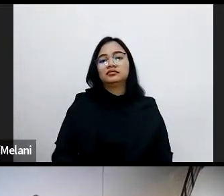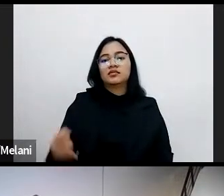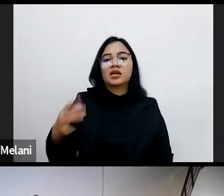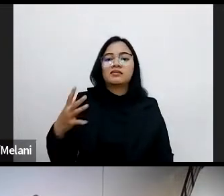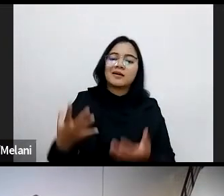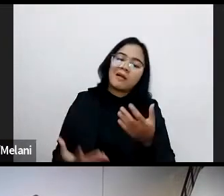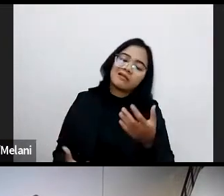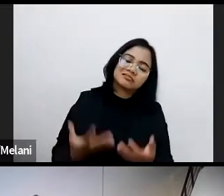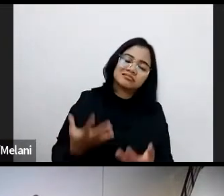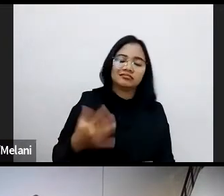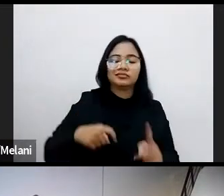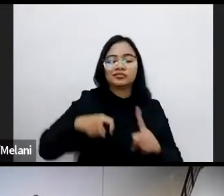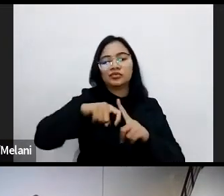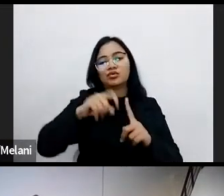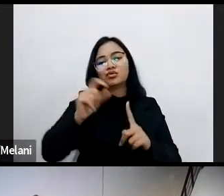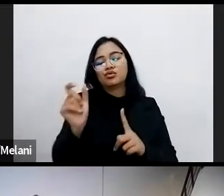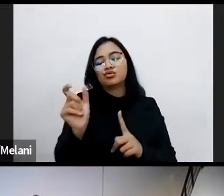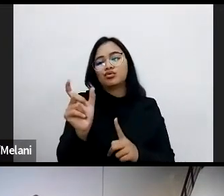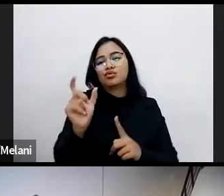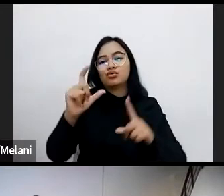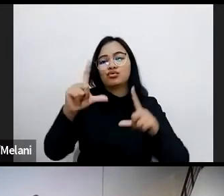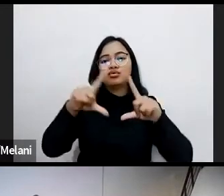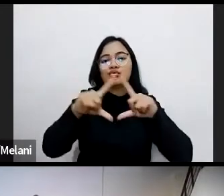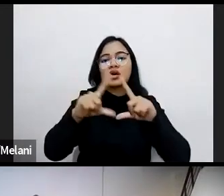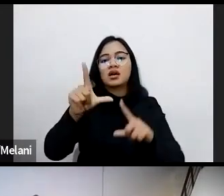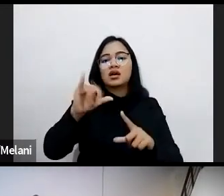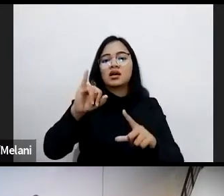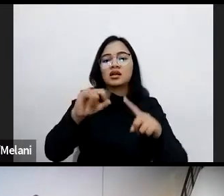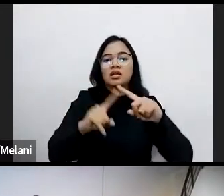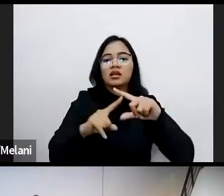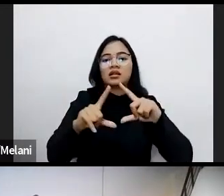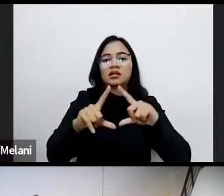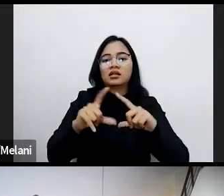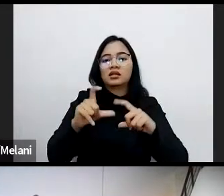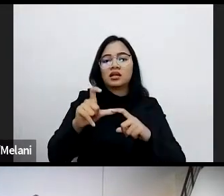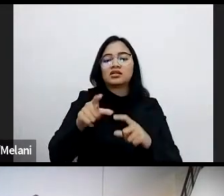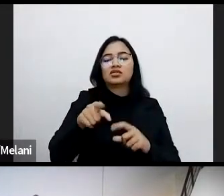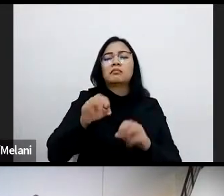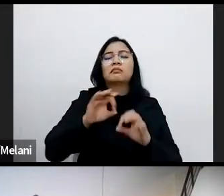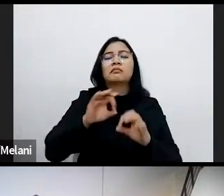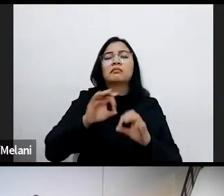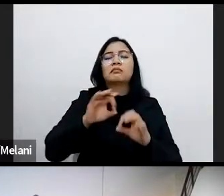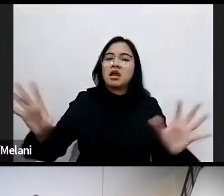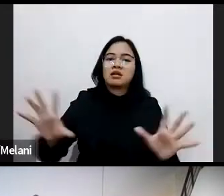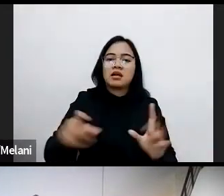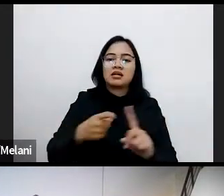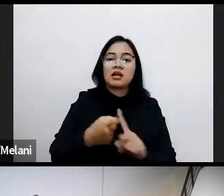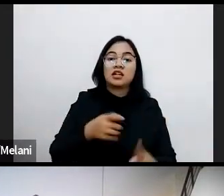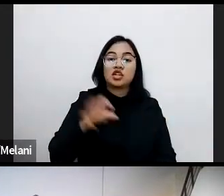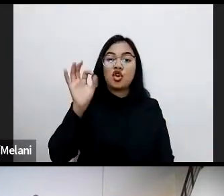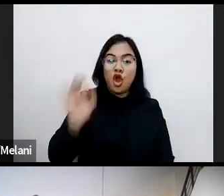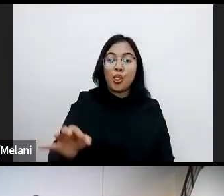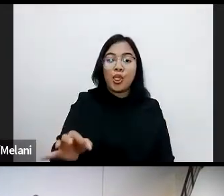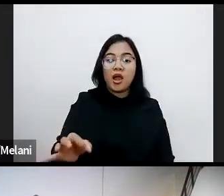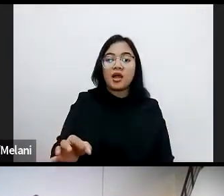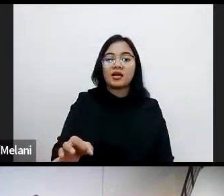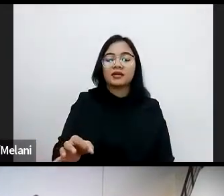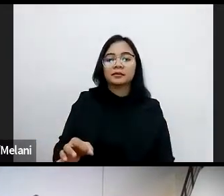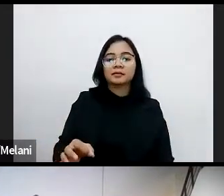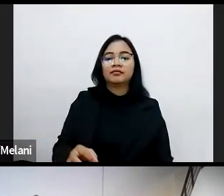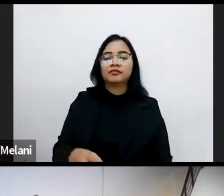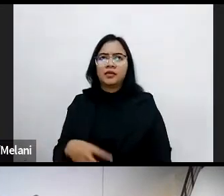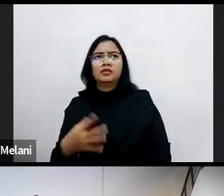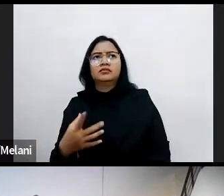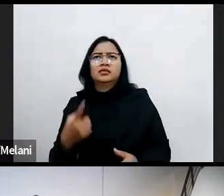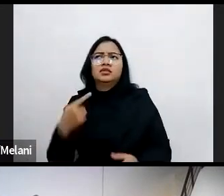kualitas lulusannya itu berbeda dengan dari daerah perkotaan. Dan menurut pengamatan saya, ada